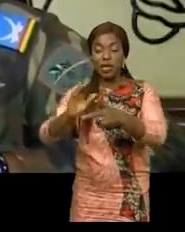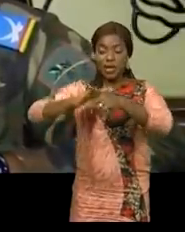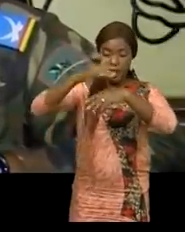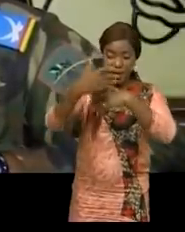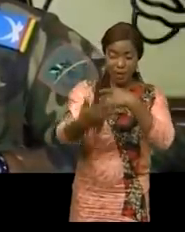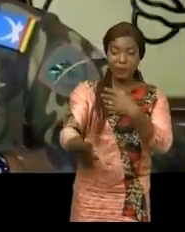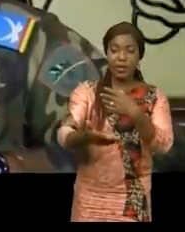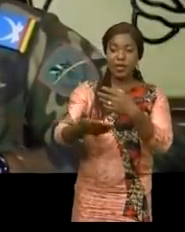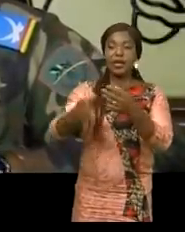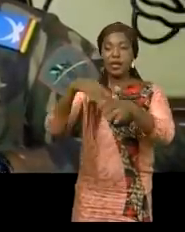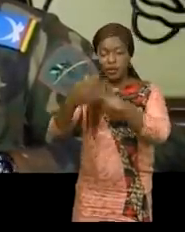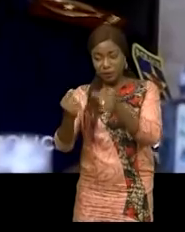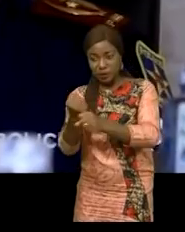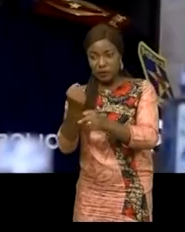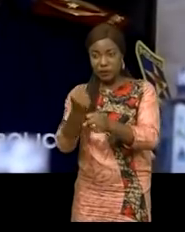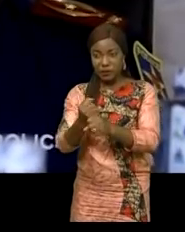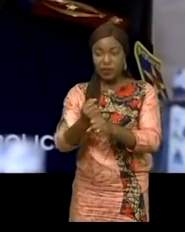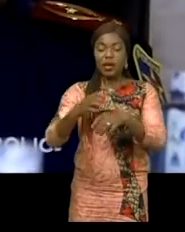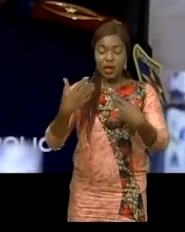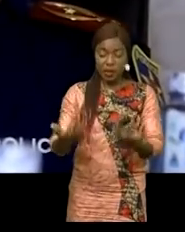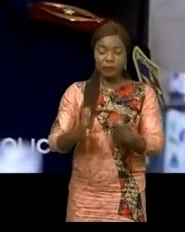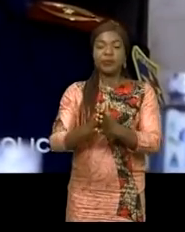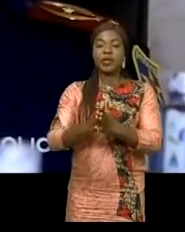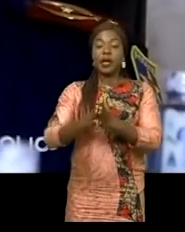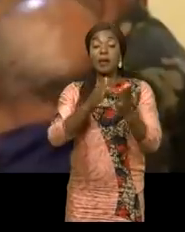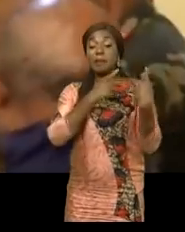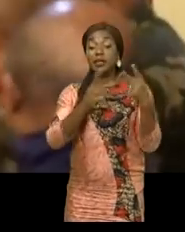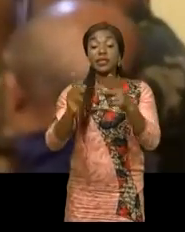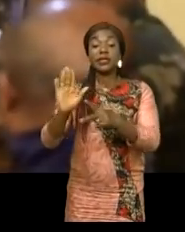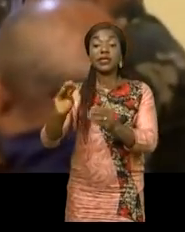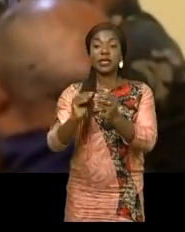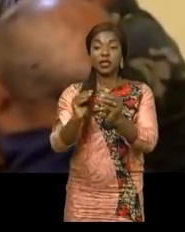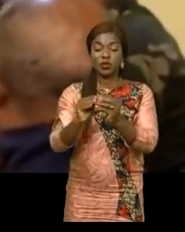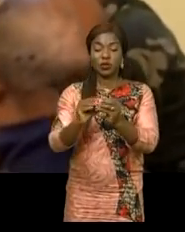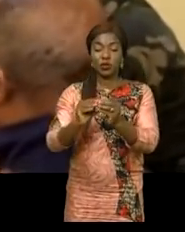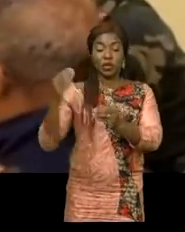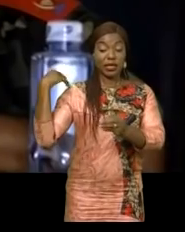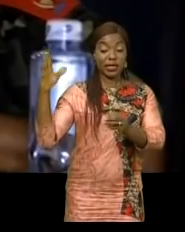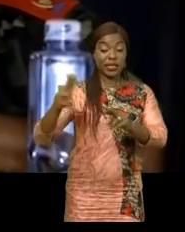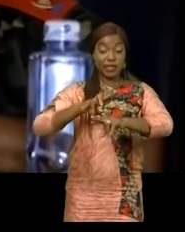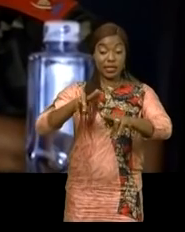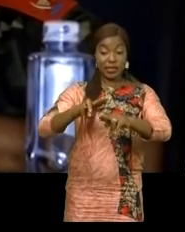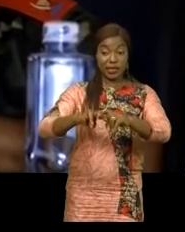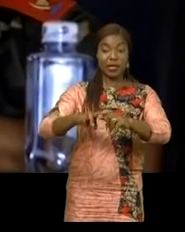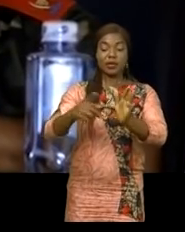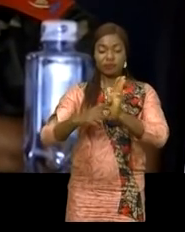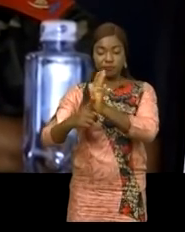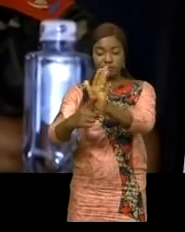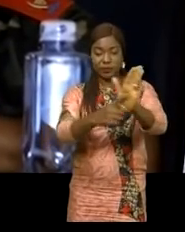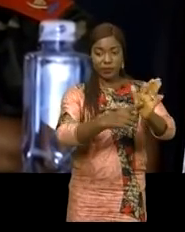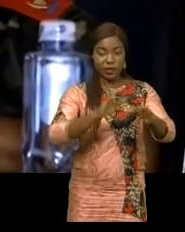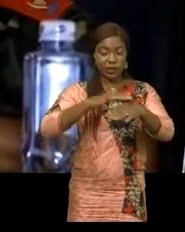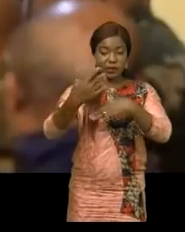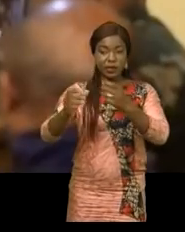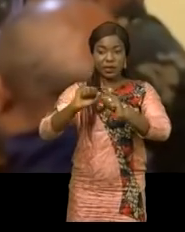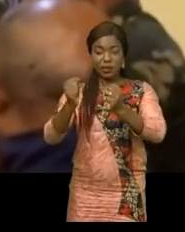après les opérations signalé au cours de cette réunion l'état de lieu de la province a été présenté tour à tour par les différents services